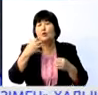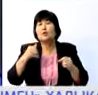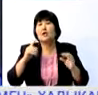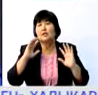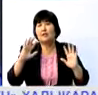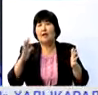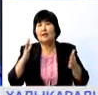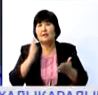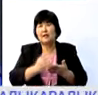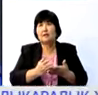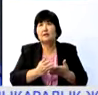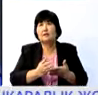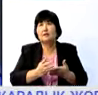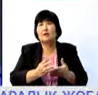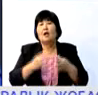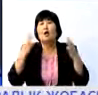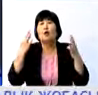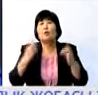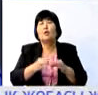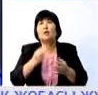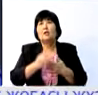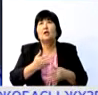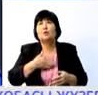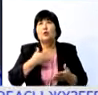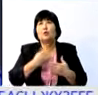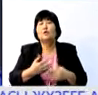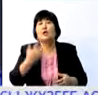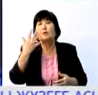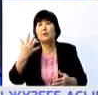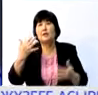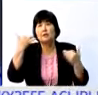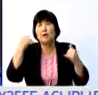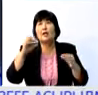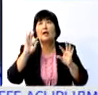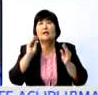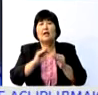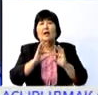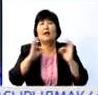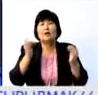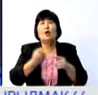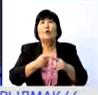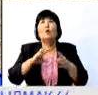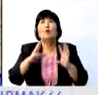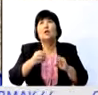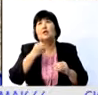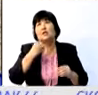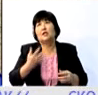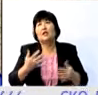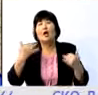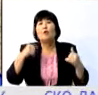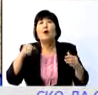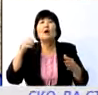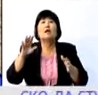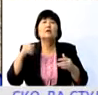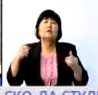шағылысатын бойтыма тақтық. Мен өзім бес басыма тақтым. Ол нәтижелі. Мал қағу